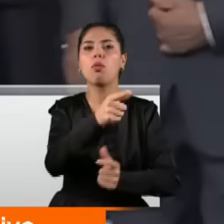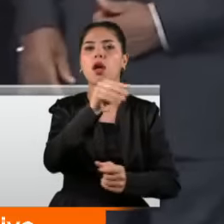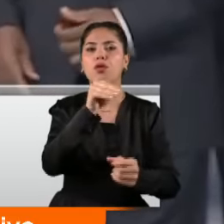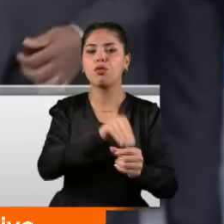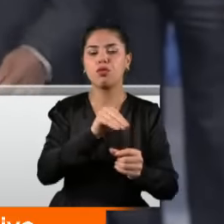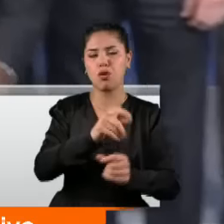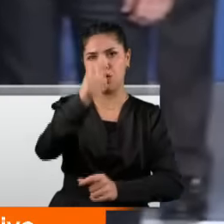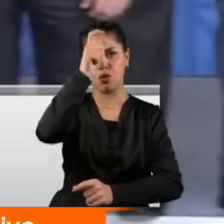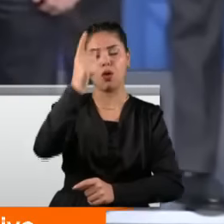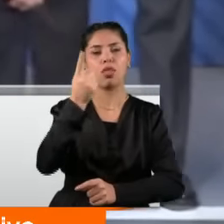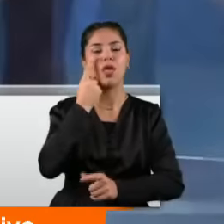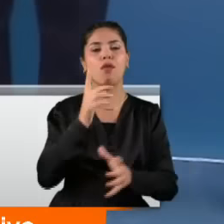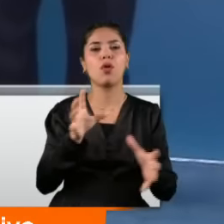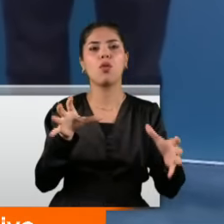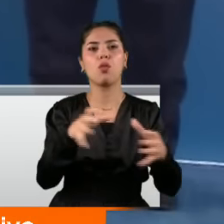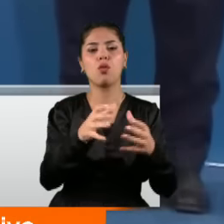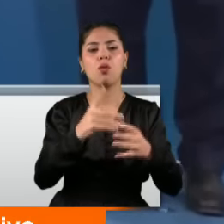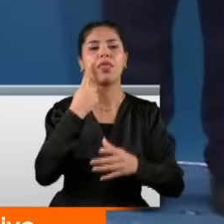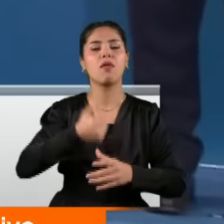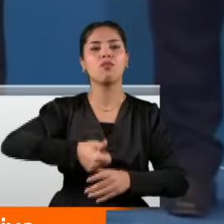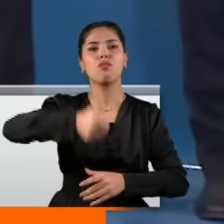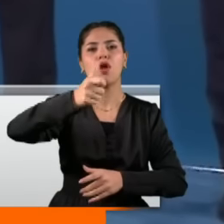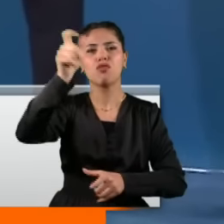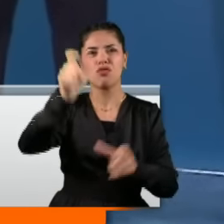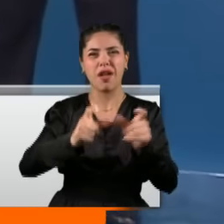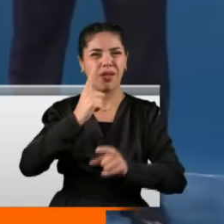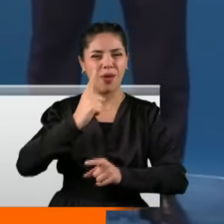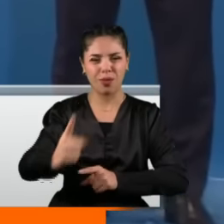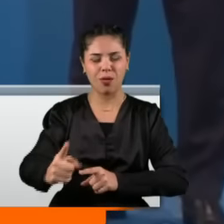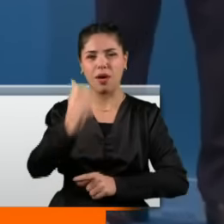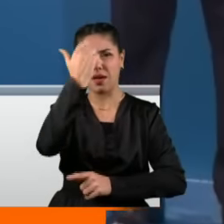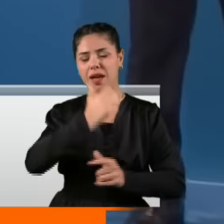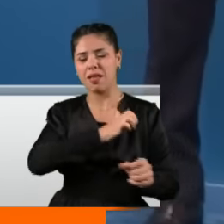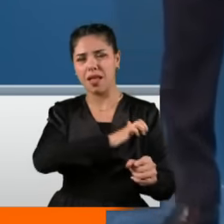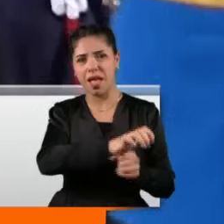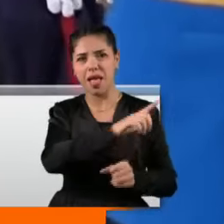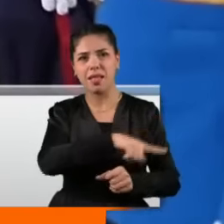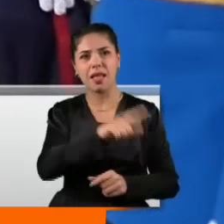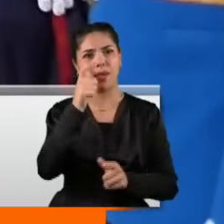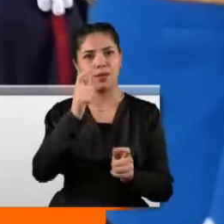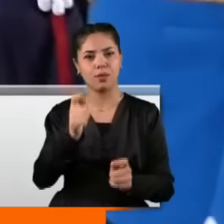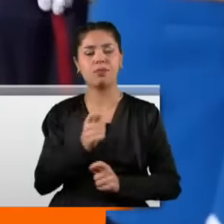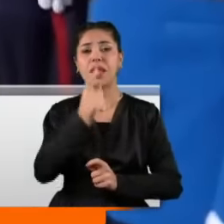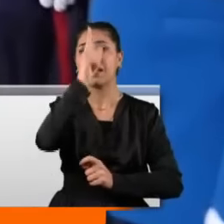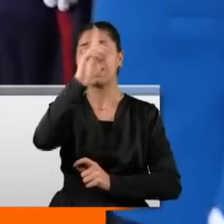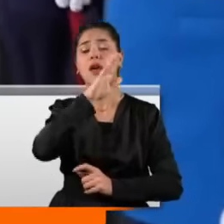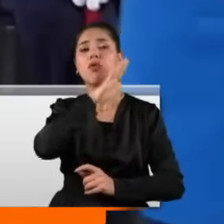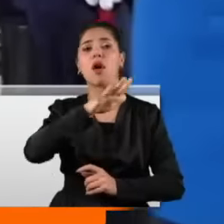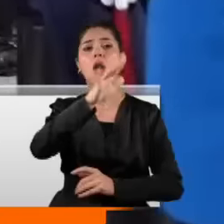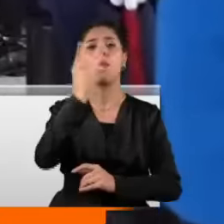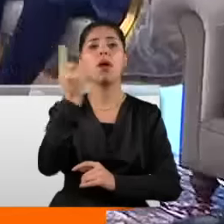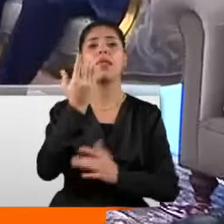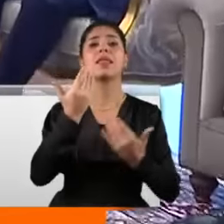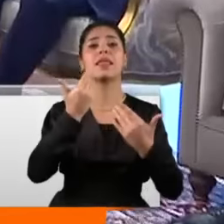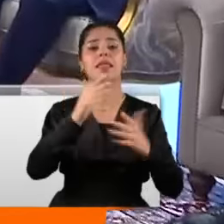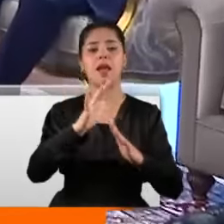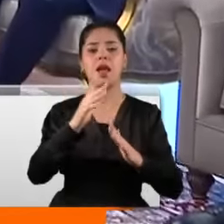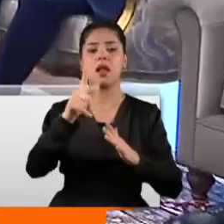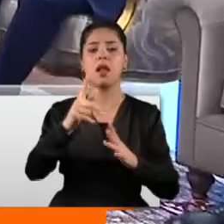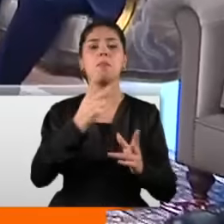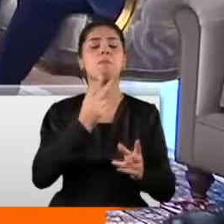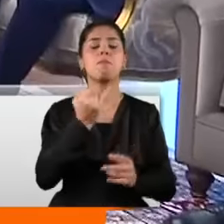Türk Devletleri Teşkilatı Devlet Başkanları Konseyi'nde de Gazze'deki soykırıma dikkat çekti. Yalnız yurt dışı ziyaretleriyle değil,